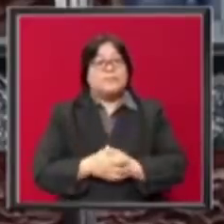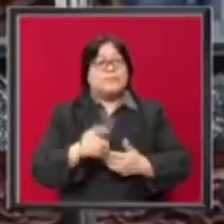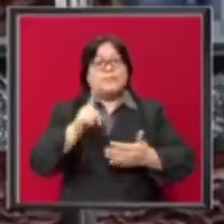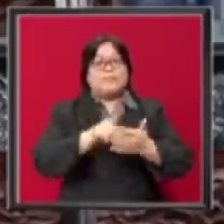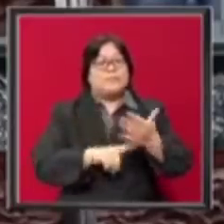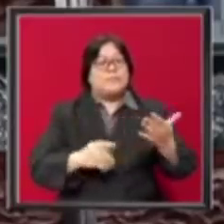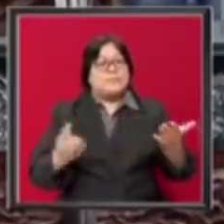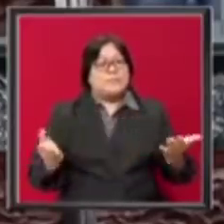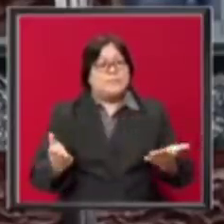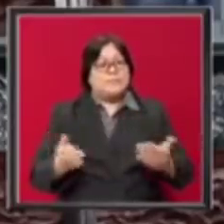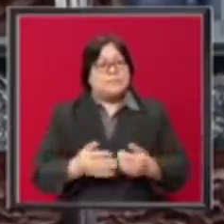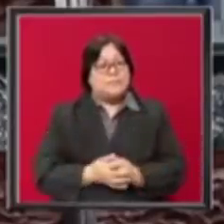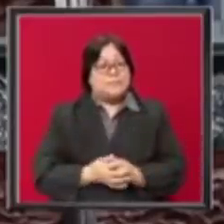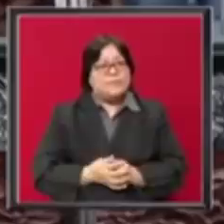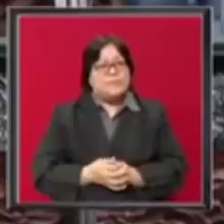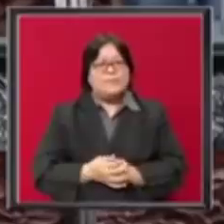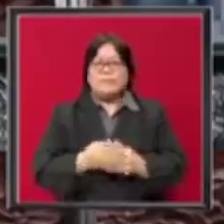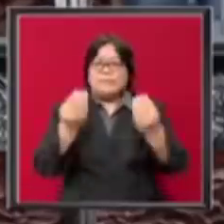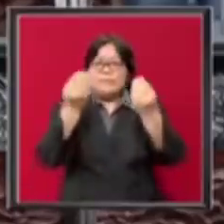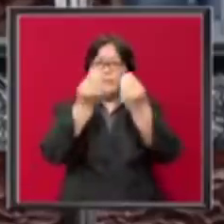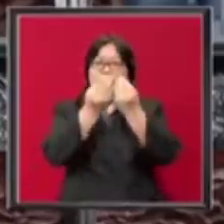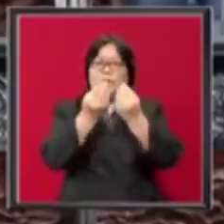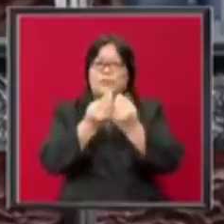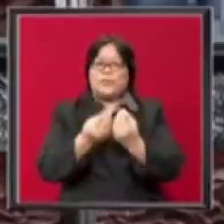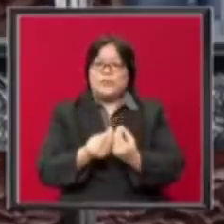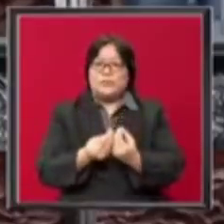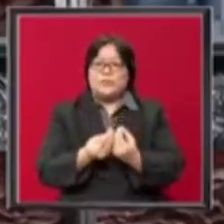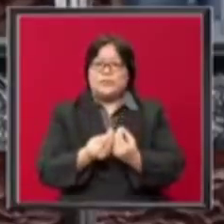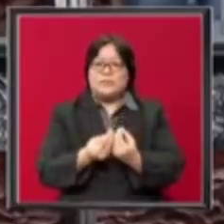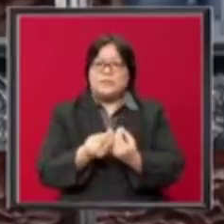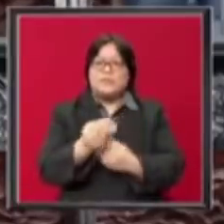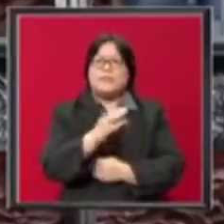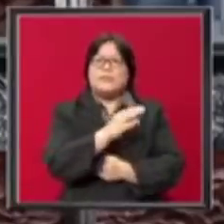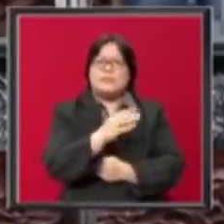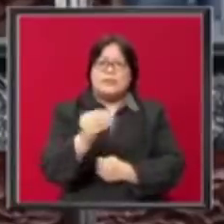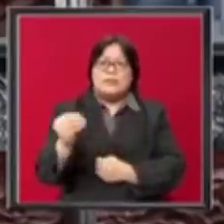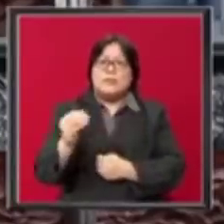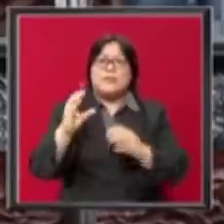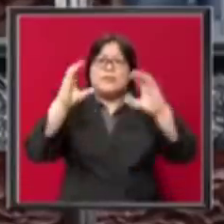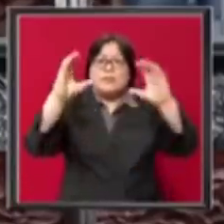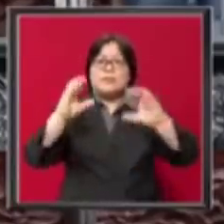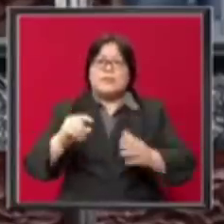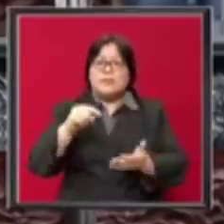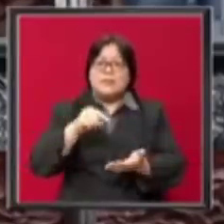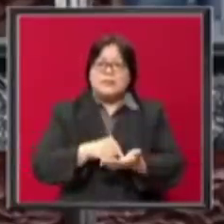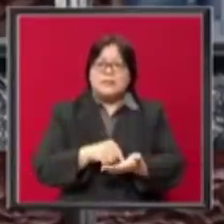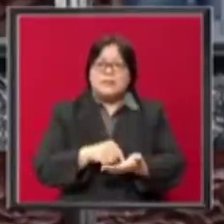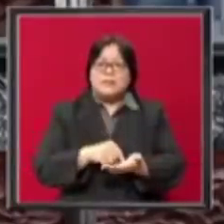apakah jumlah ini dan pendekatan begini